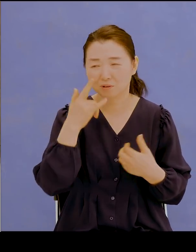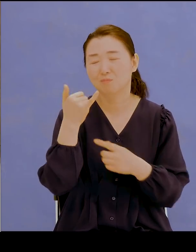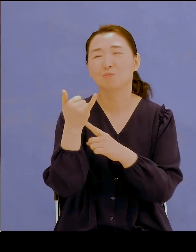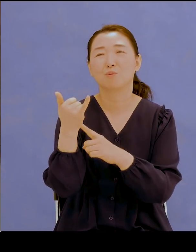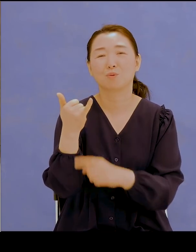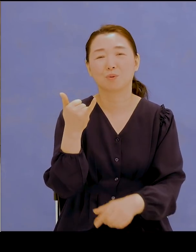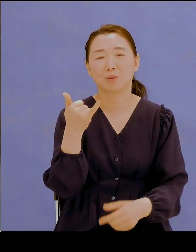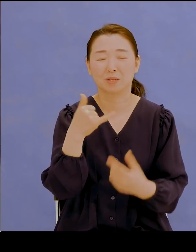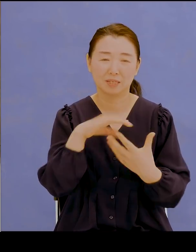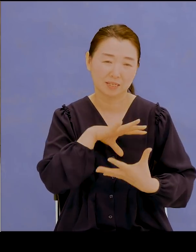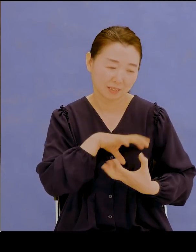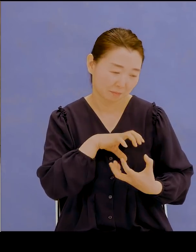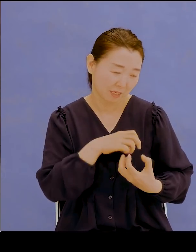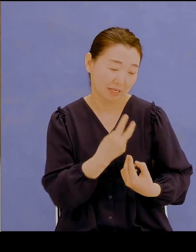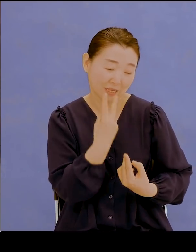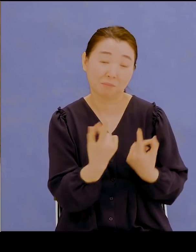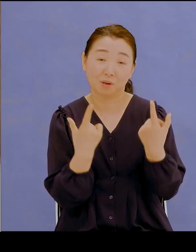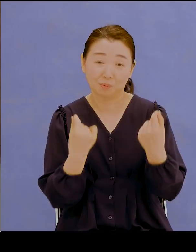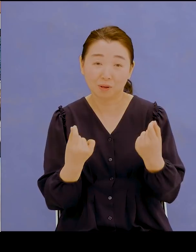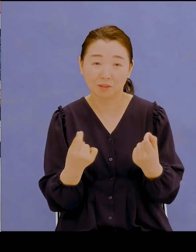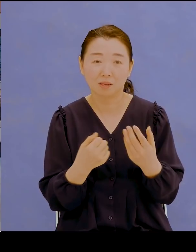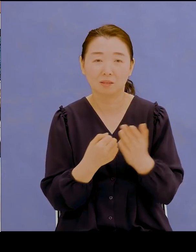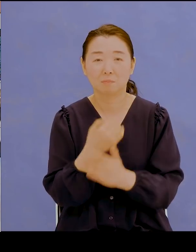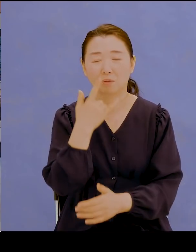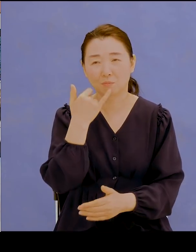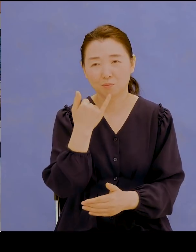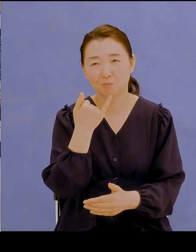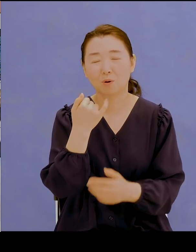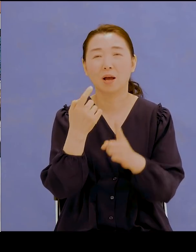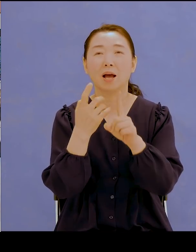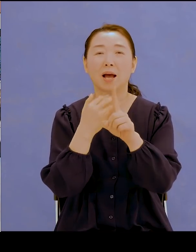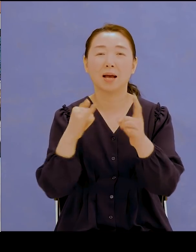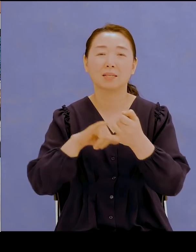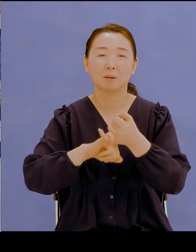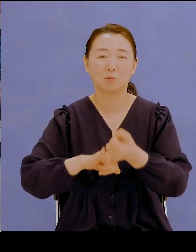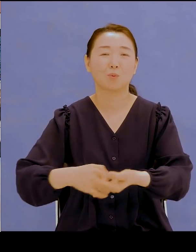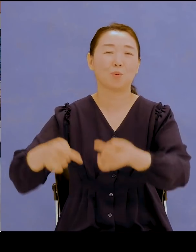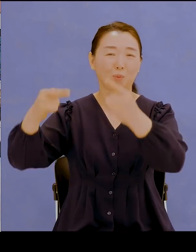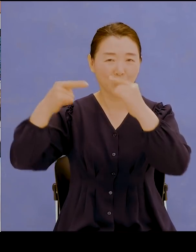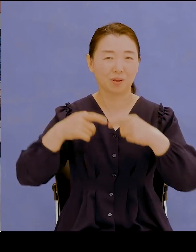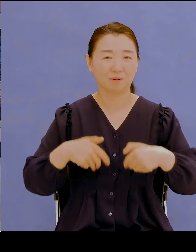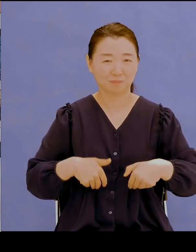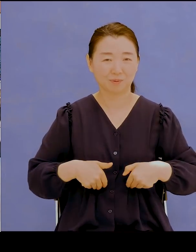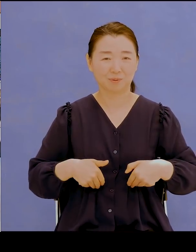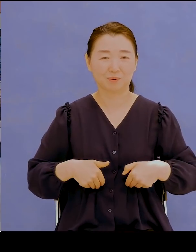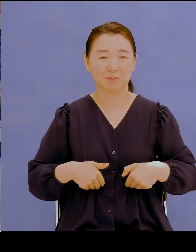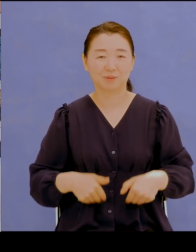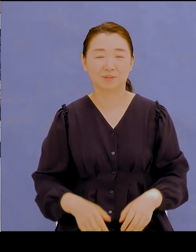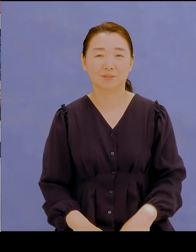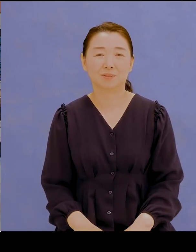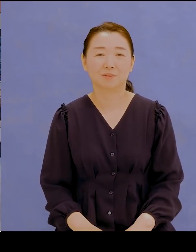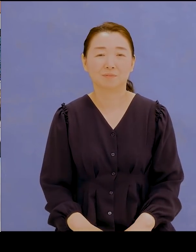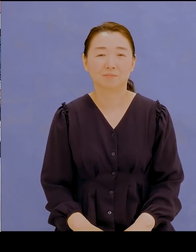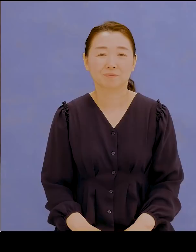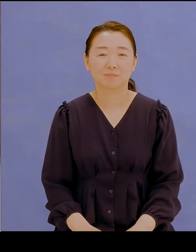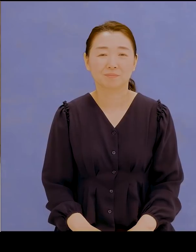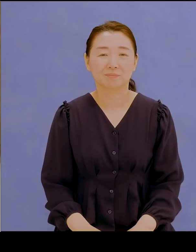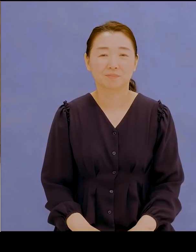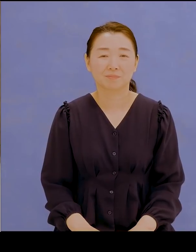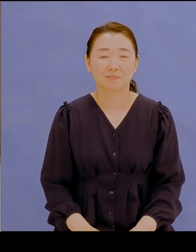그러니까 심장 생명과 관련되어 있으니까 부모 한 명을 꼭 같이 동반을 와야죠. 해요. 그렇게 하기로 했어요. 네.